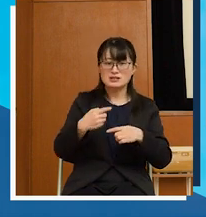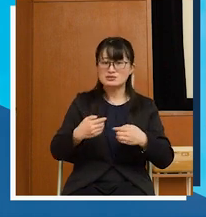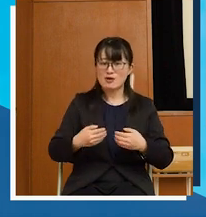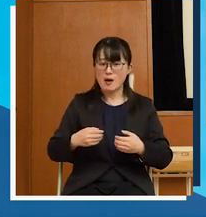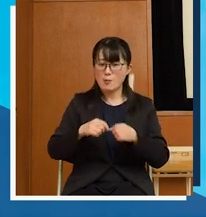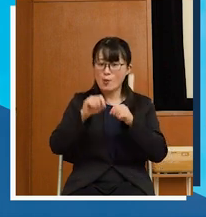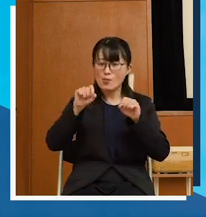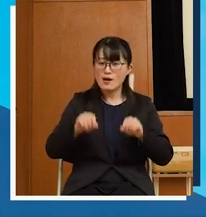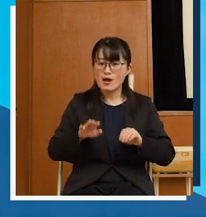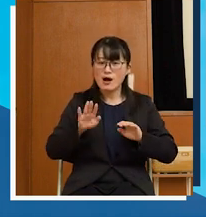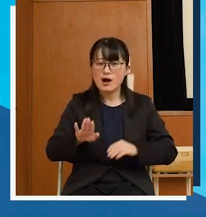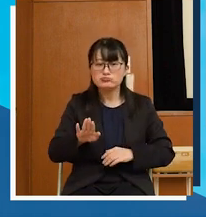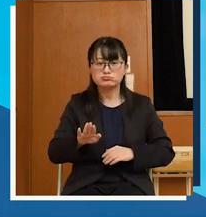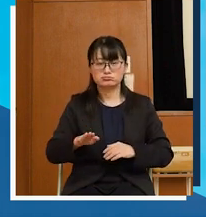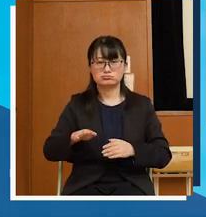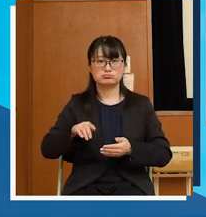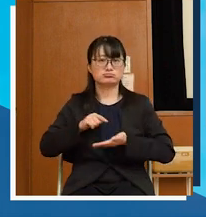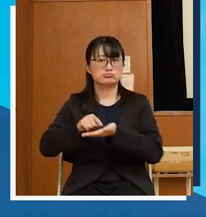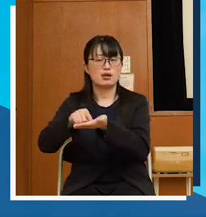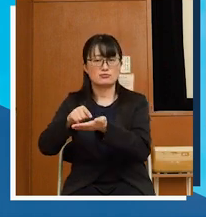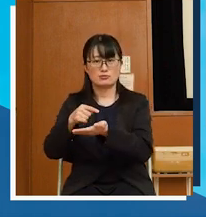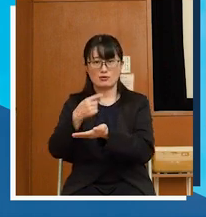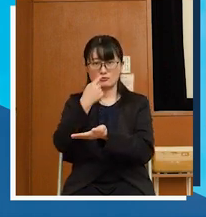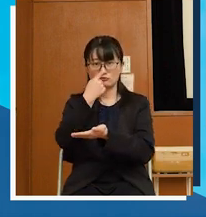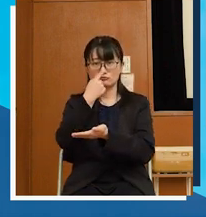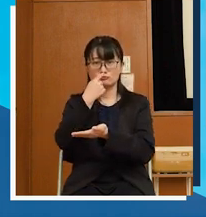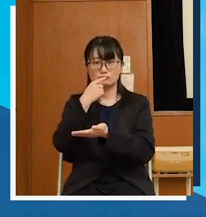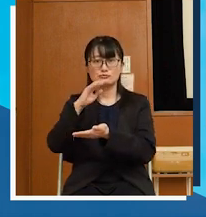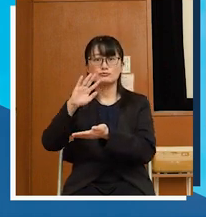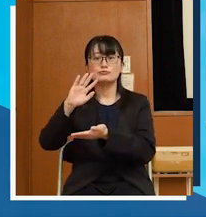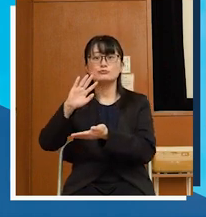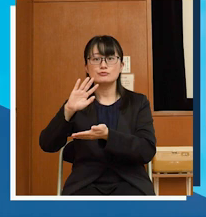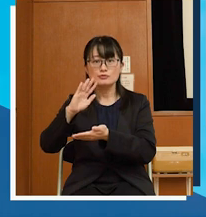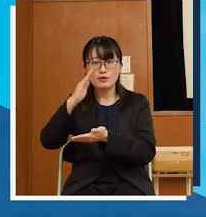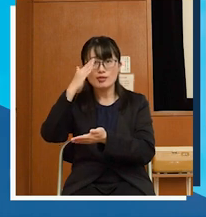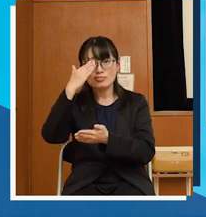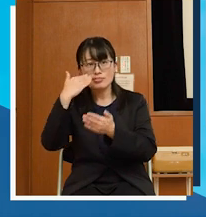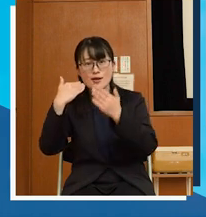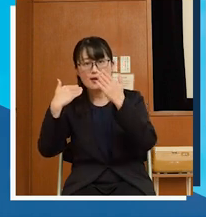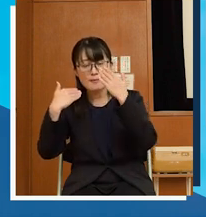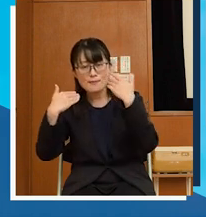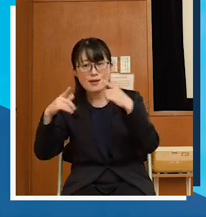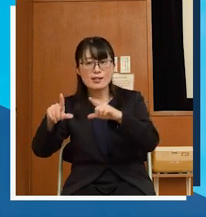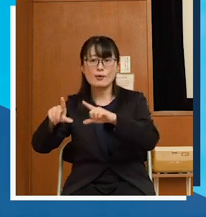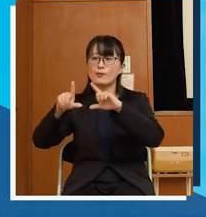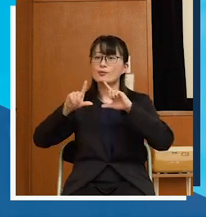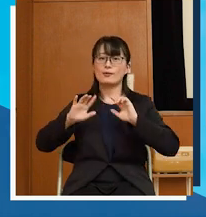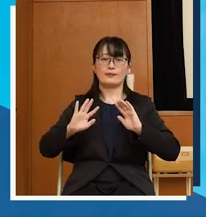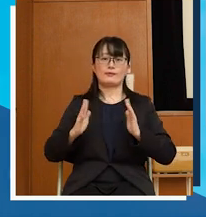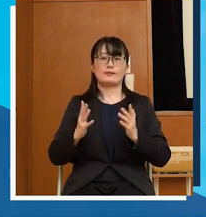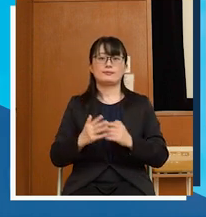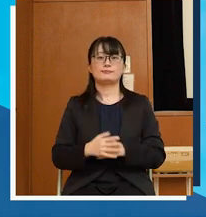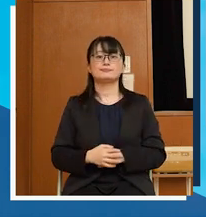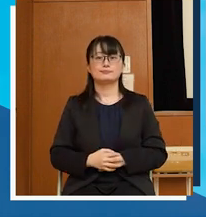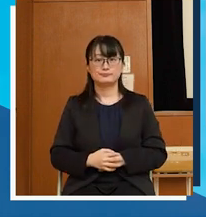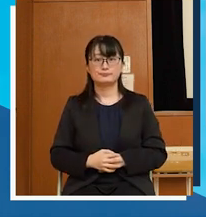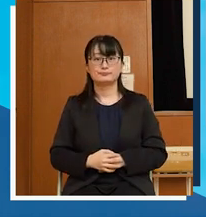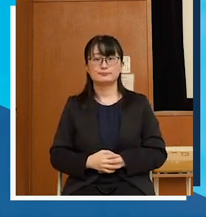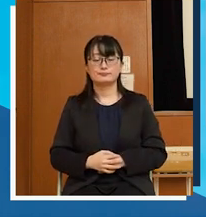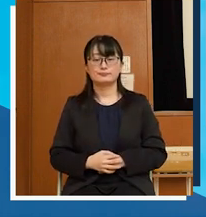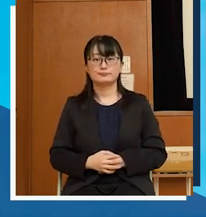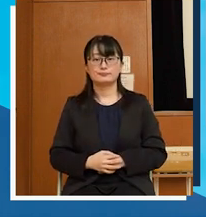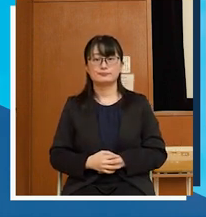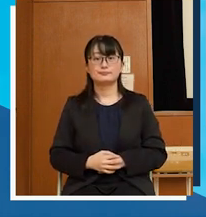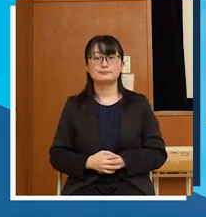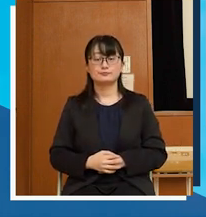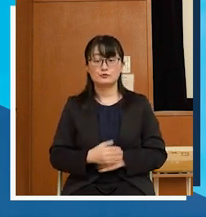て丁寧かつ適切な回答を寄せた内容にはなっておりませんそしてこの水面下